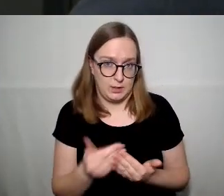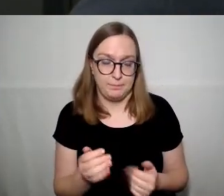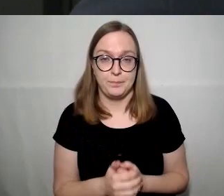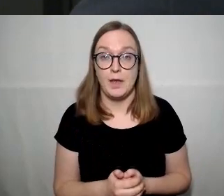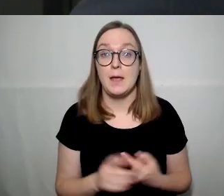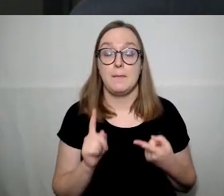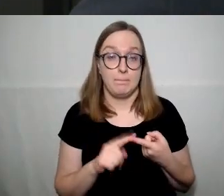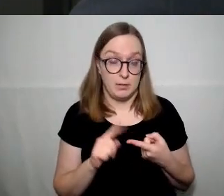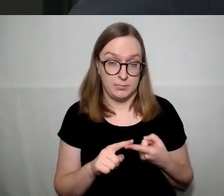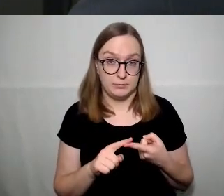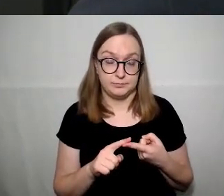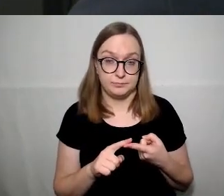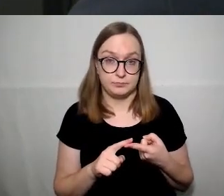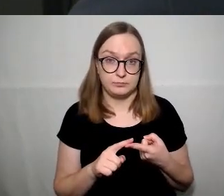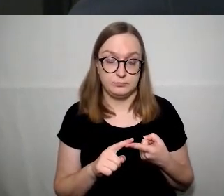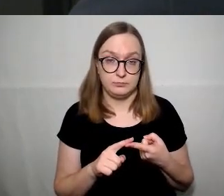veda